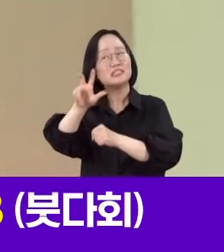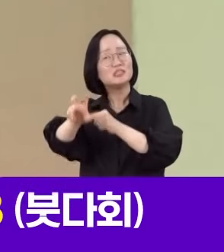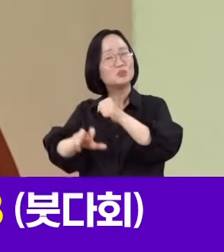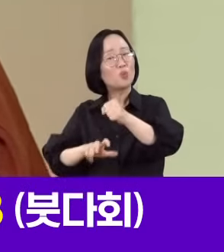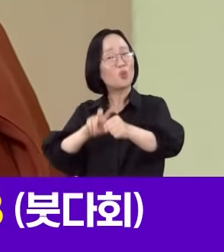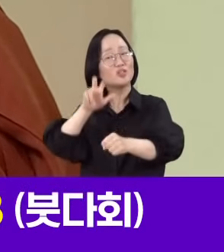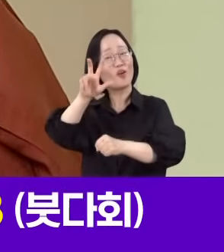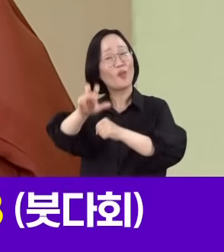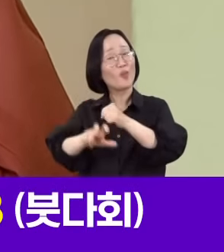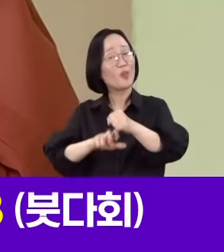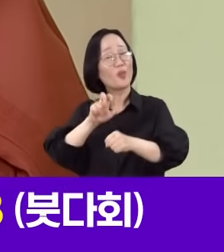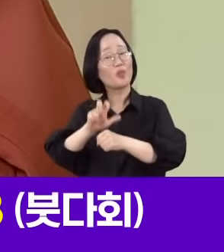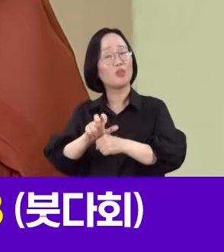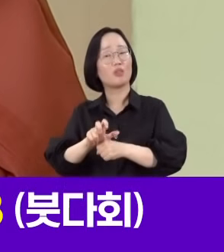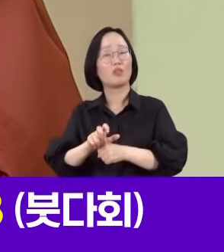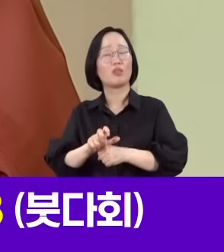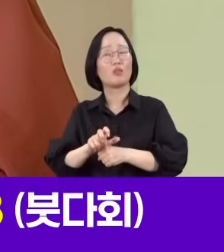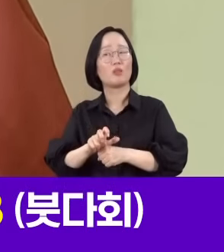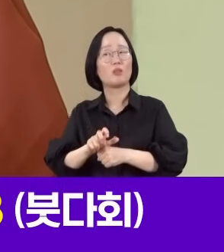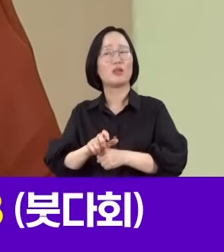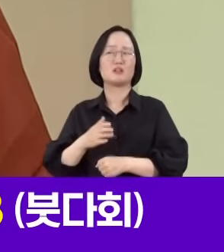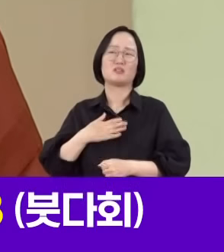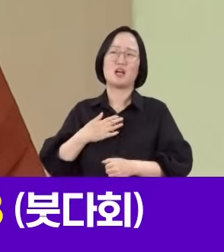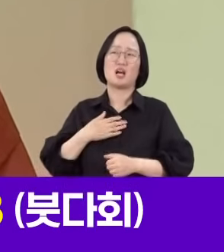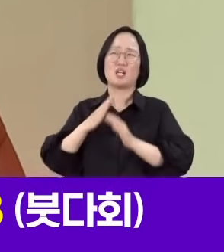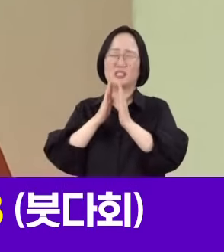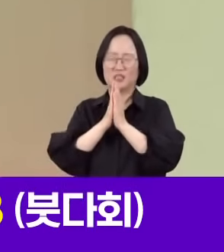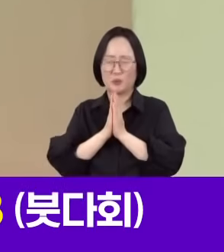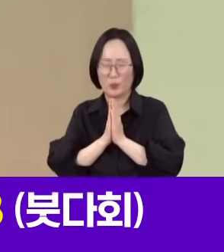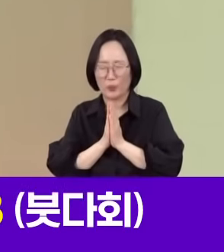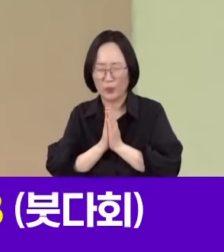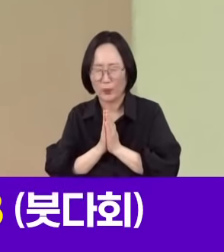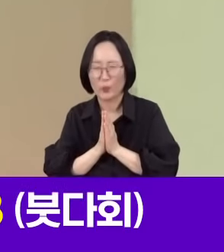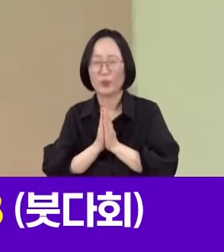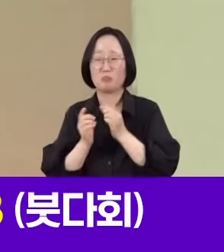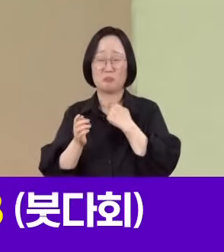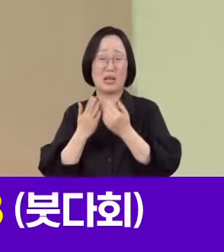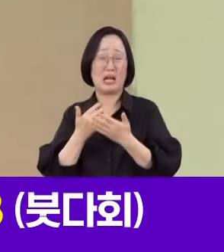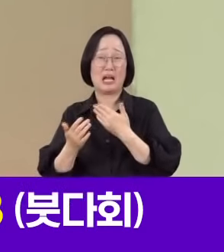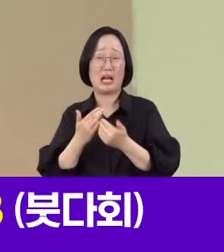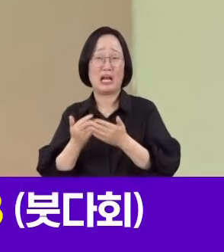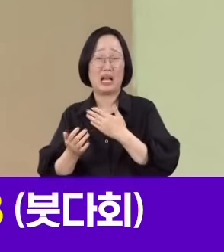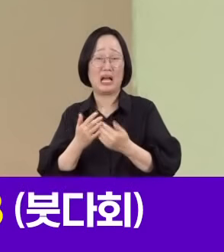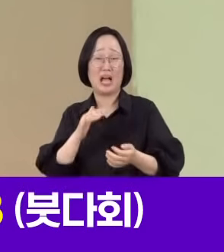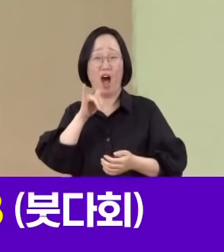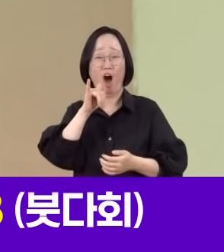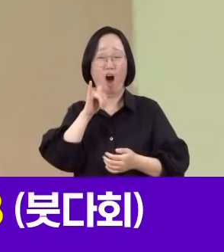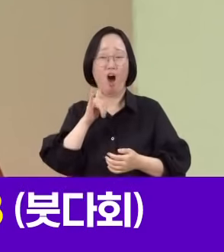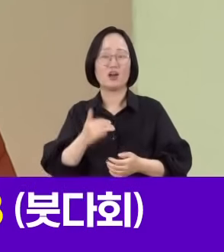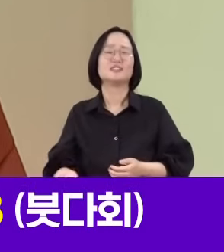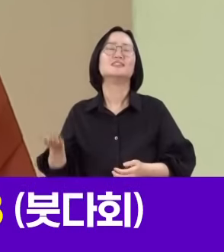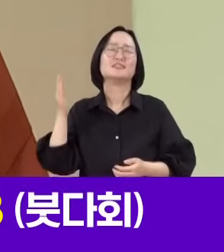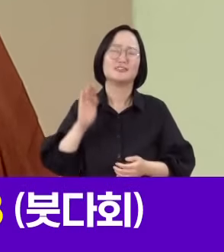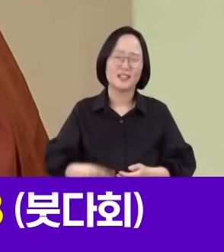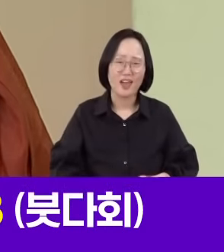제가 기도를 많이 해봤잖아요 또 많이 했다니까 좀 부끄럽네요 저보다 많이 하신 분들이 너무